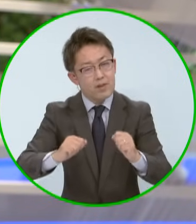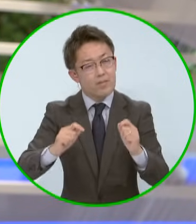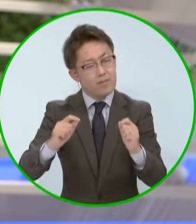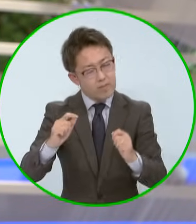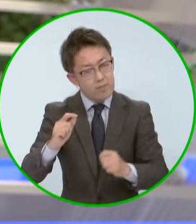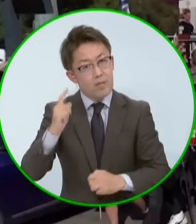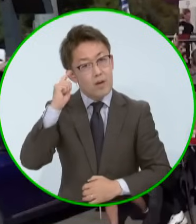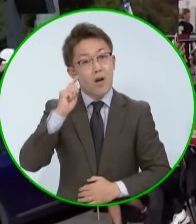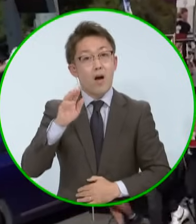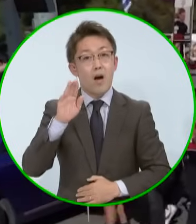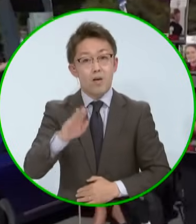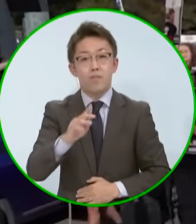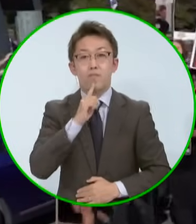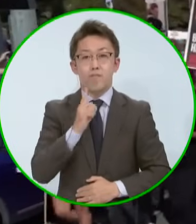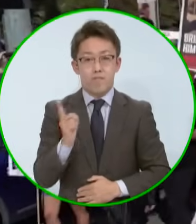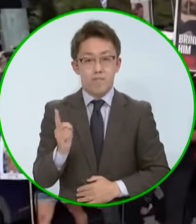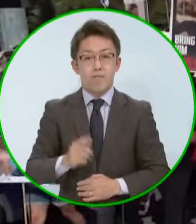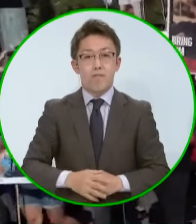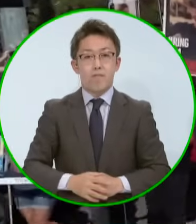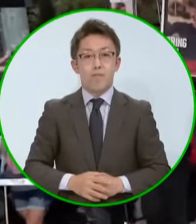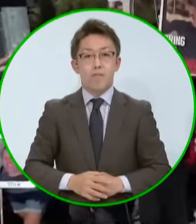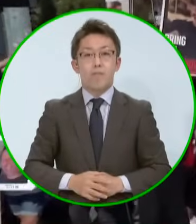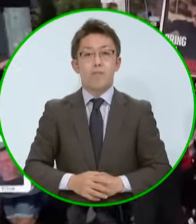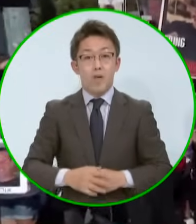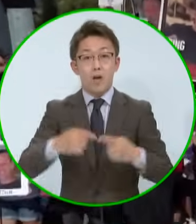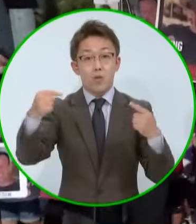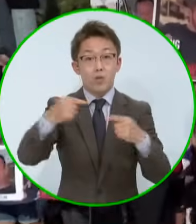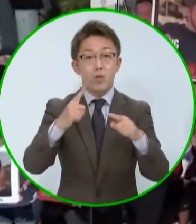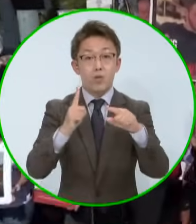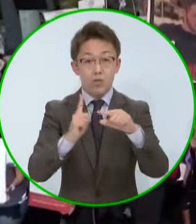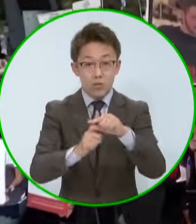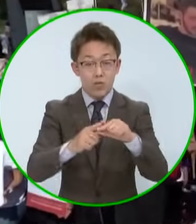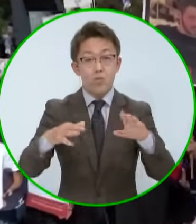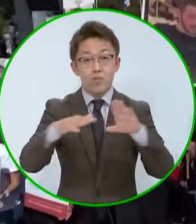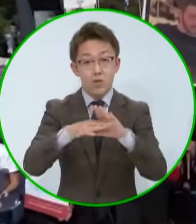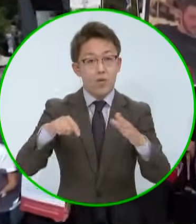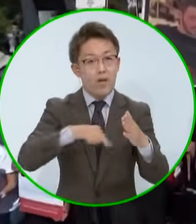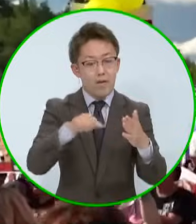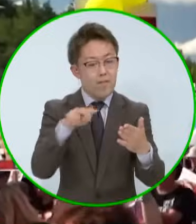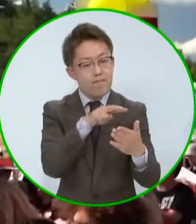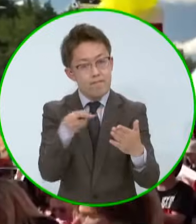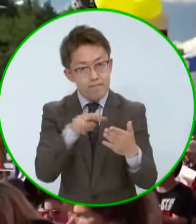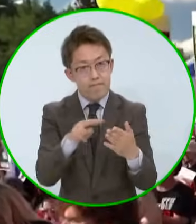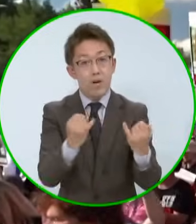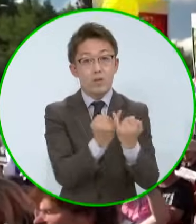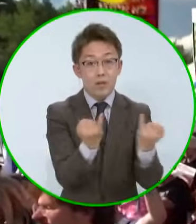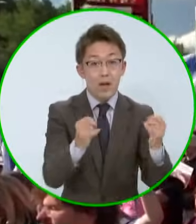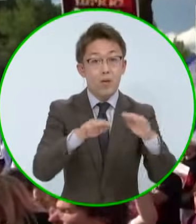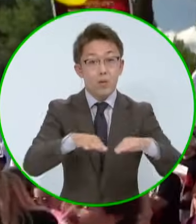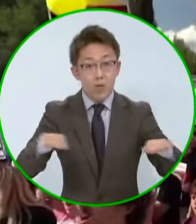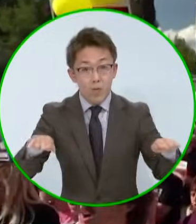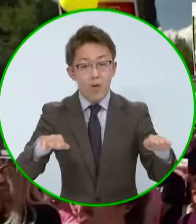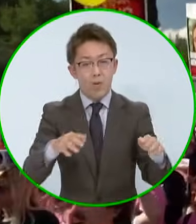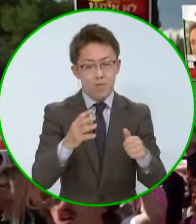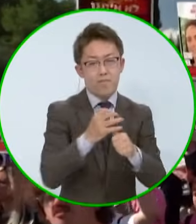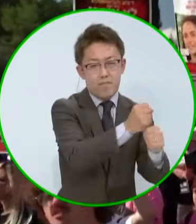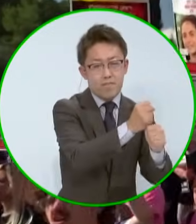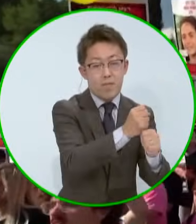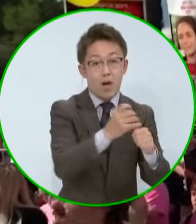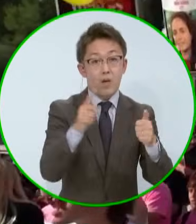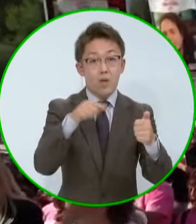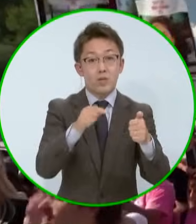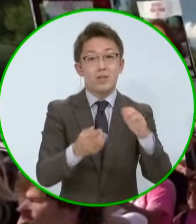ました交渉中の文書によりますと女性や子供の人質50人以上